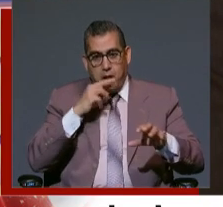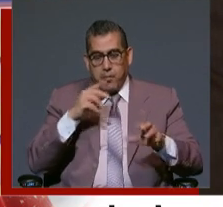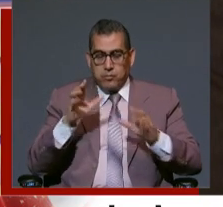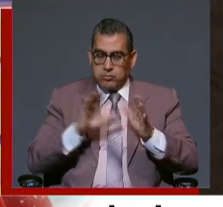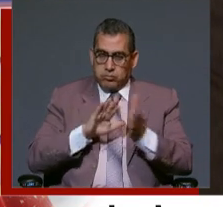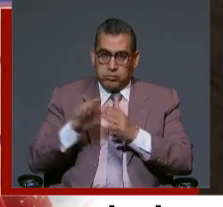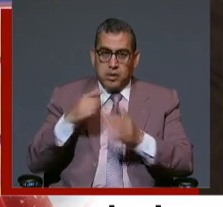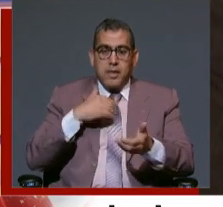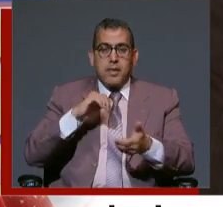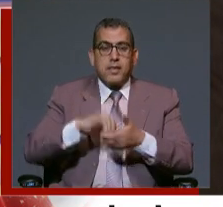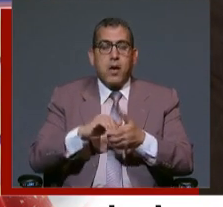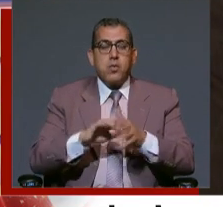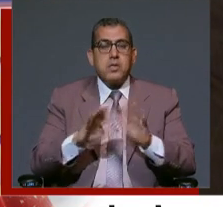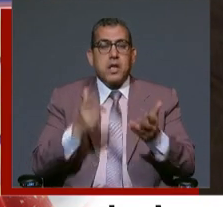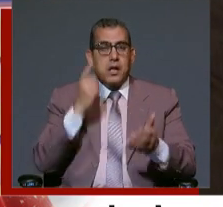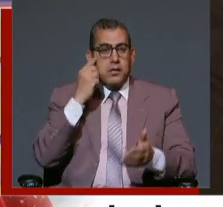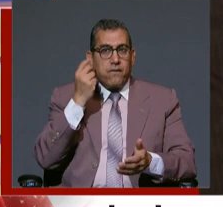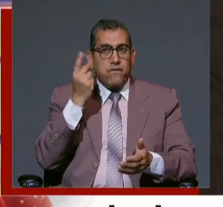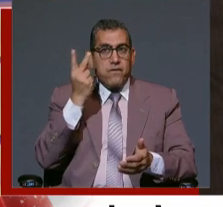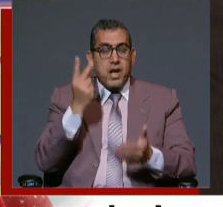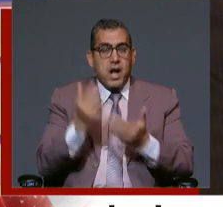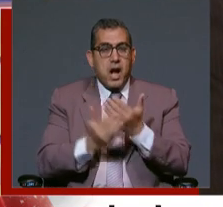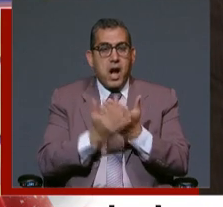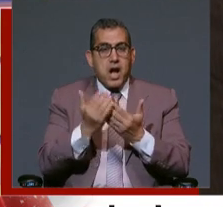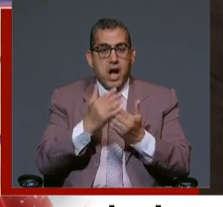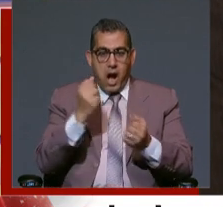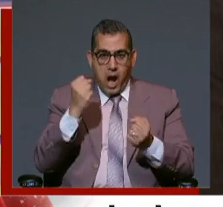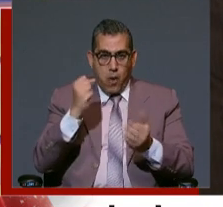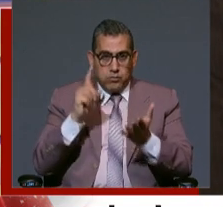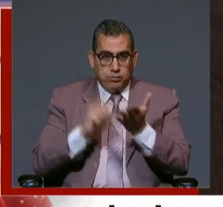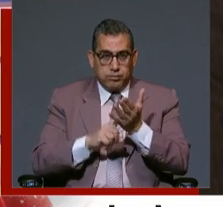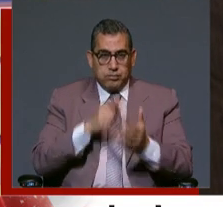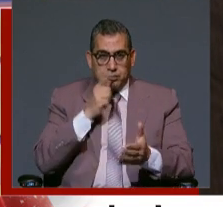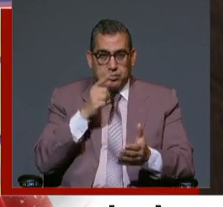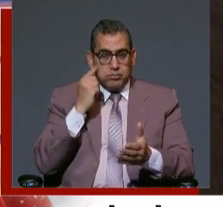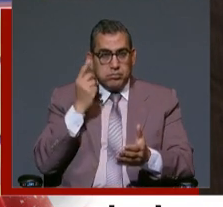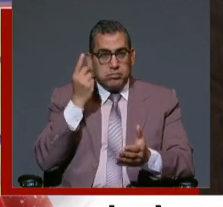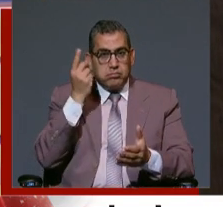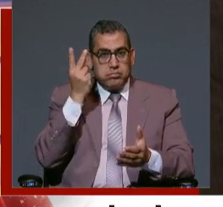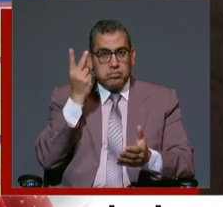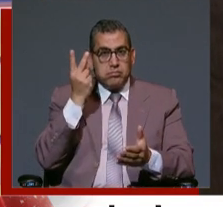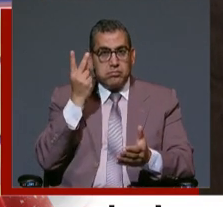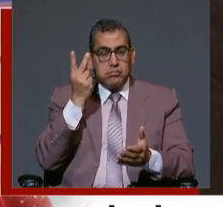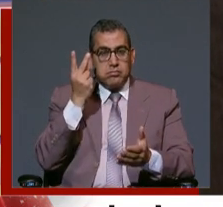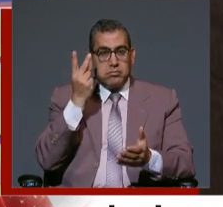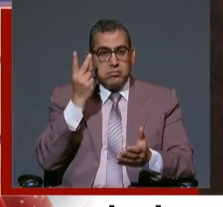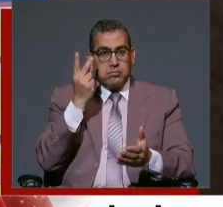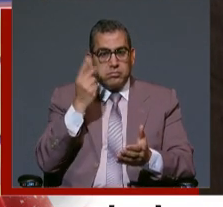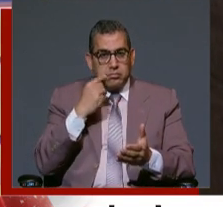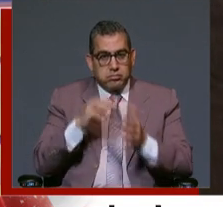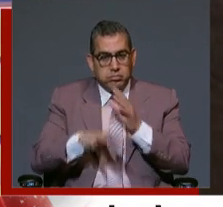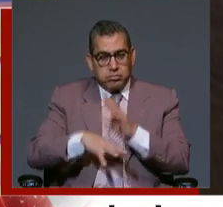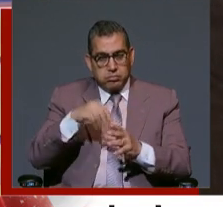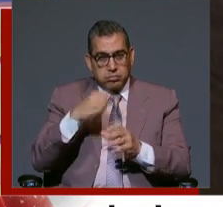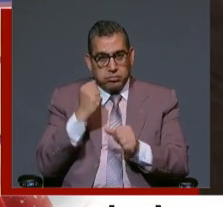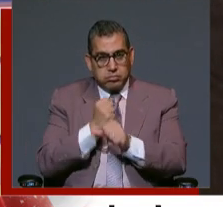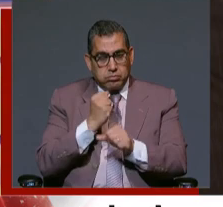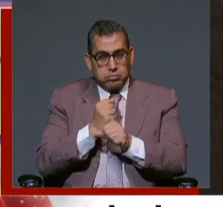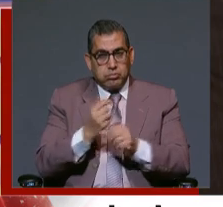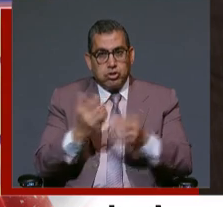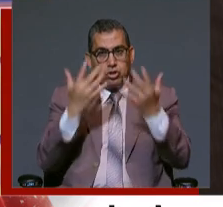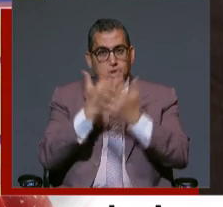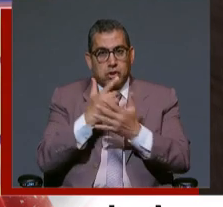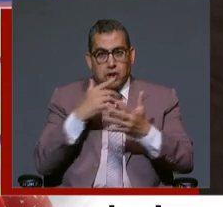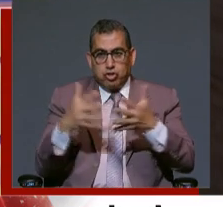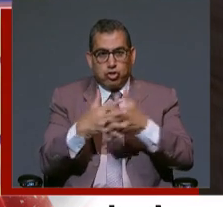نتعاون بفكر قوي، وإزاي ده بيفرض نفسه بالأنشطة اللي موجودة. الحقيقة كمان إزاي إشهار الشركات الستارت أب